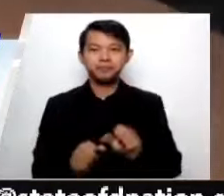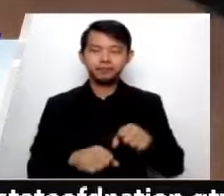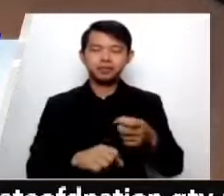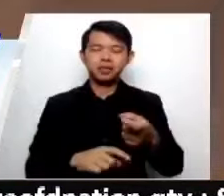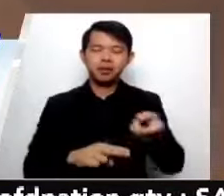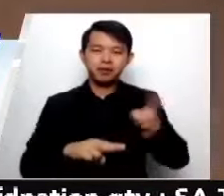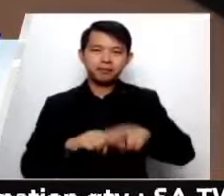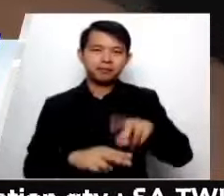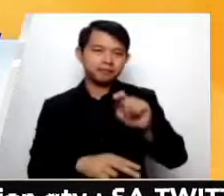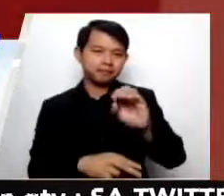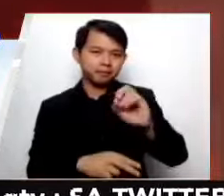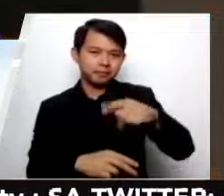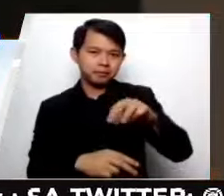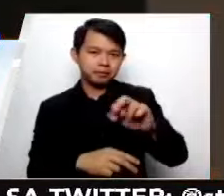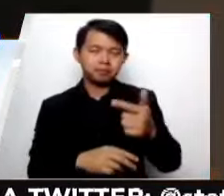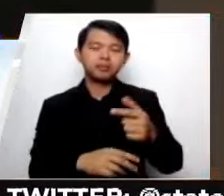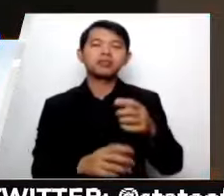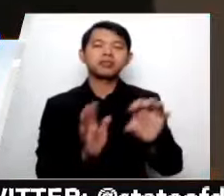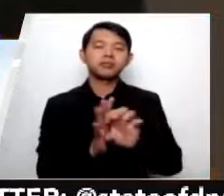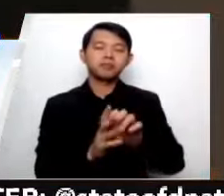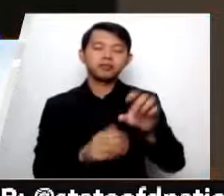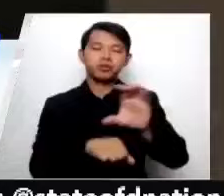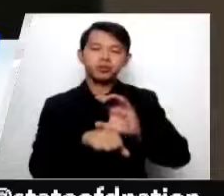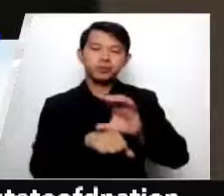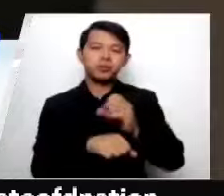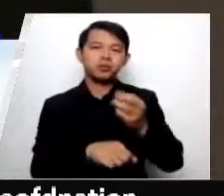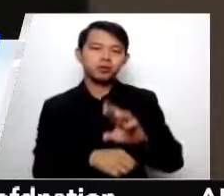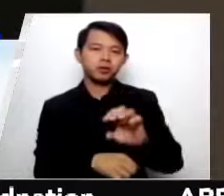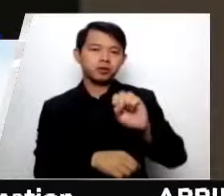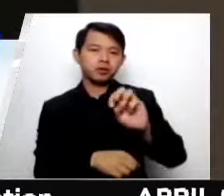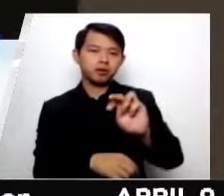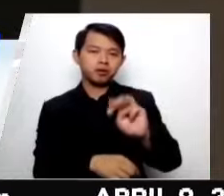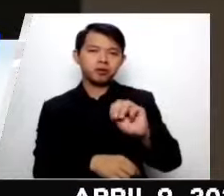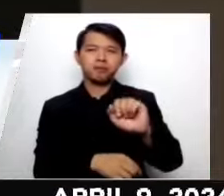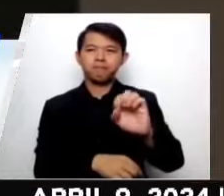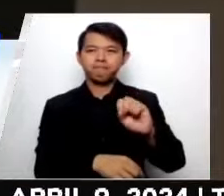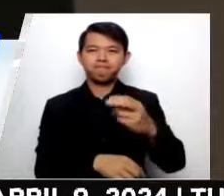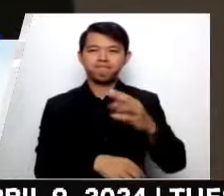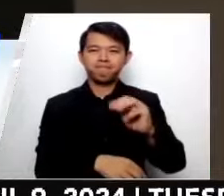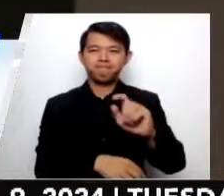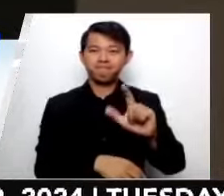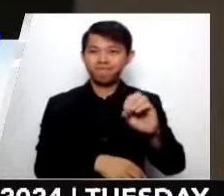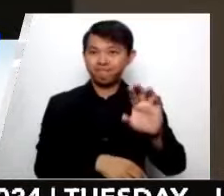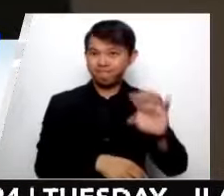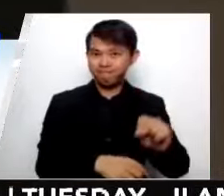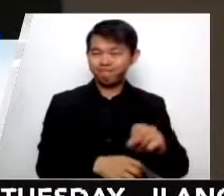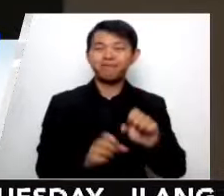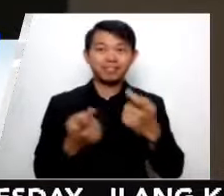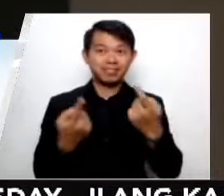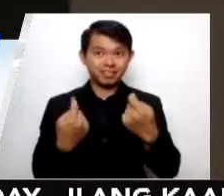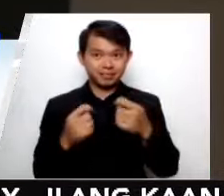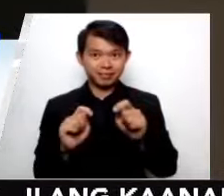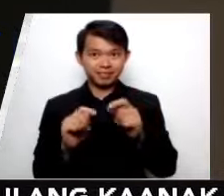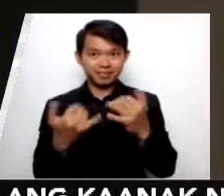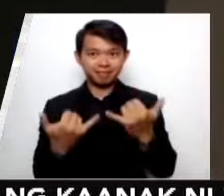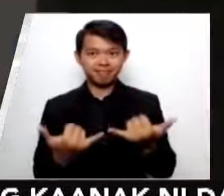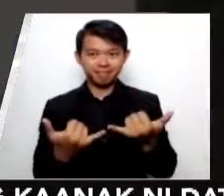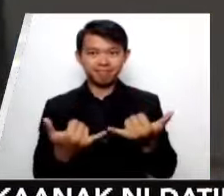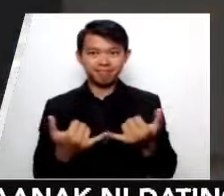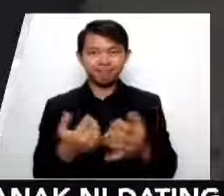at marshmallows. At syempre, moment of truth, titikman natin ngayon itong ice scramble ni Chef MJ.